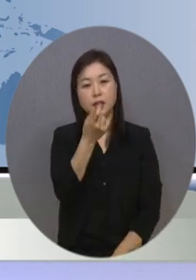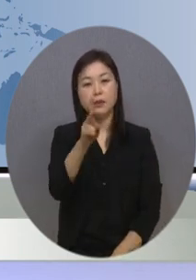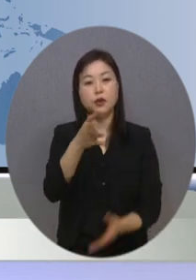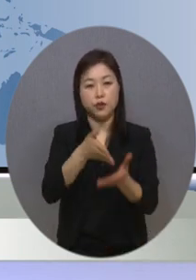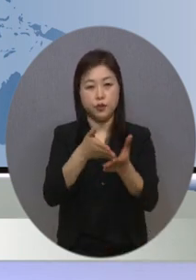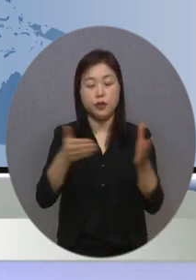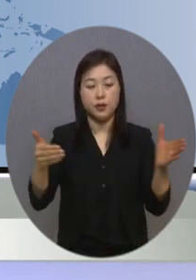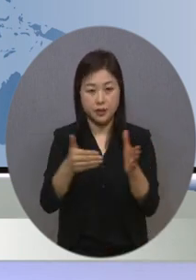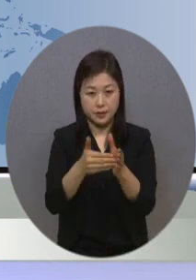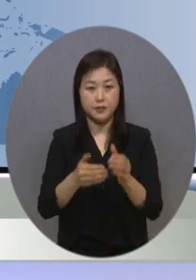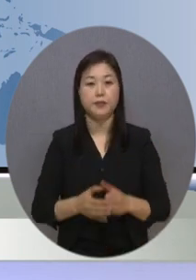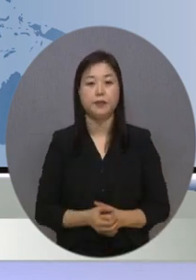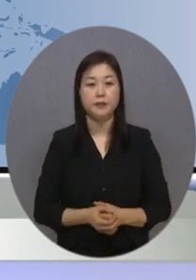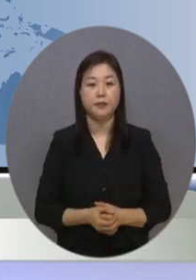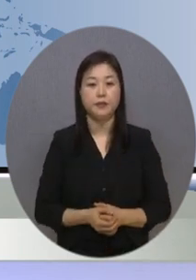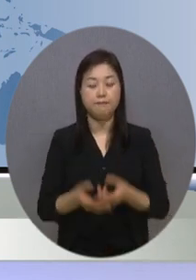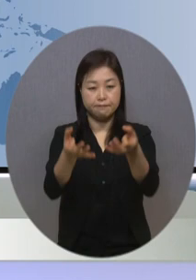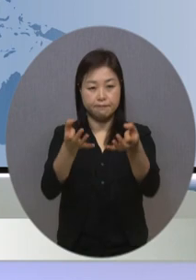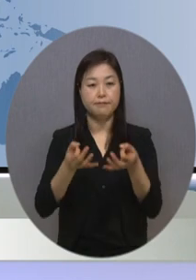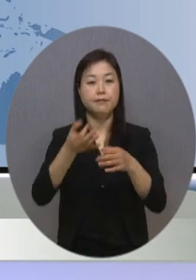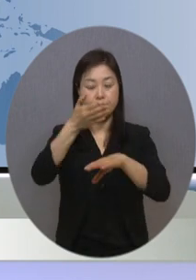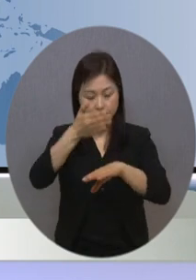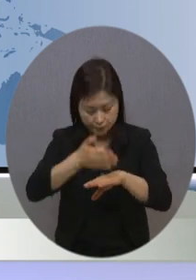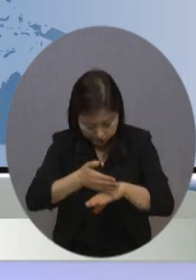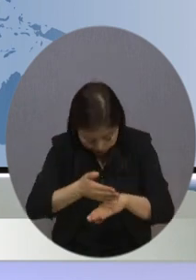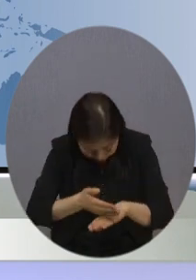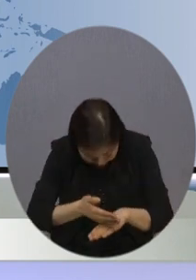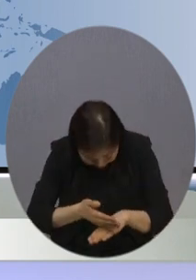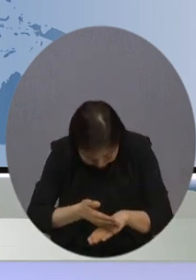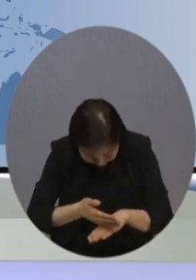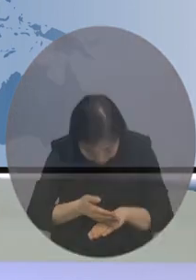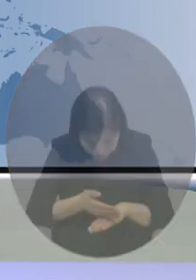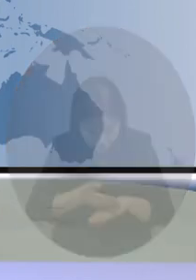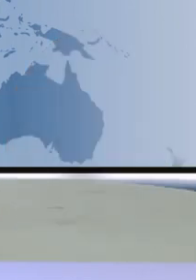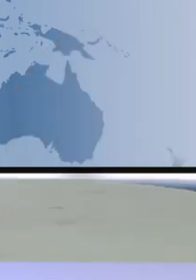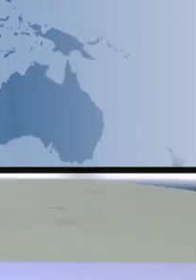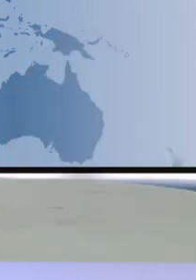복지tv 뉴스 24를 마칩니다 시청해주신 여러분 고맙습니다